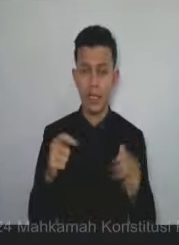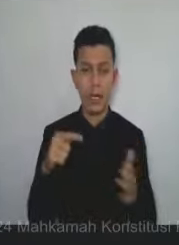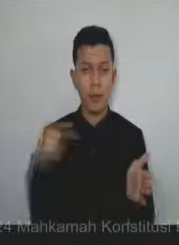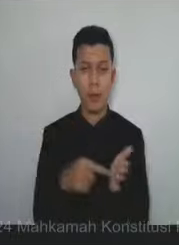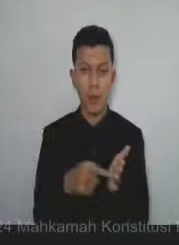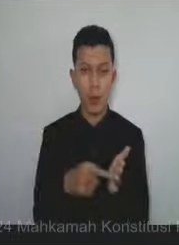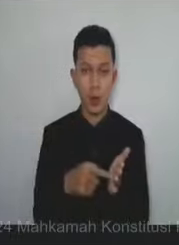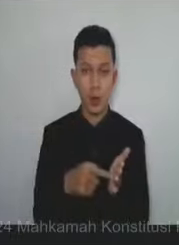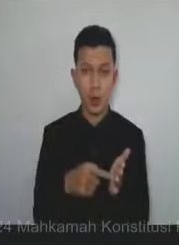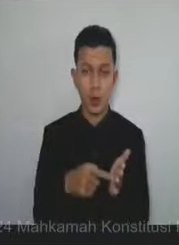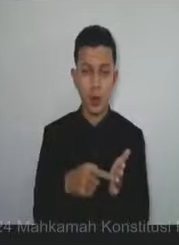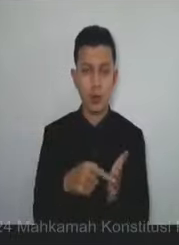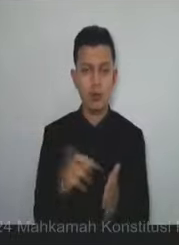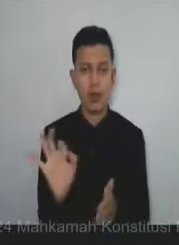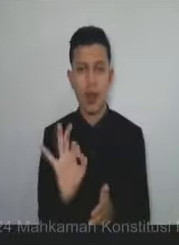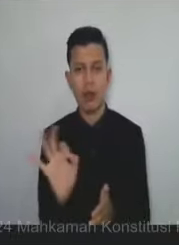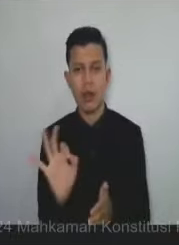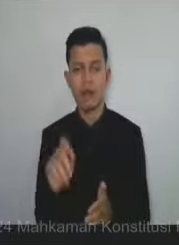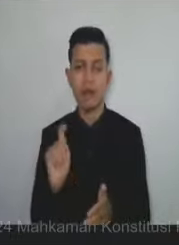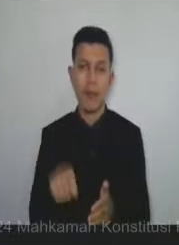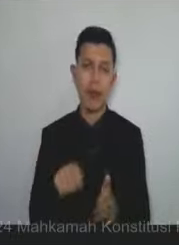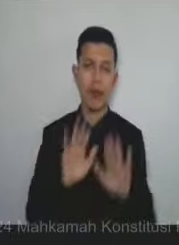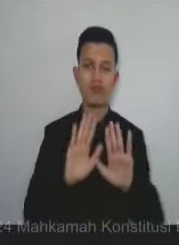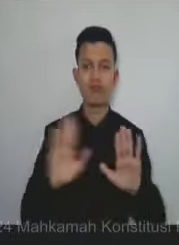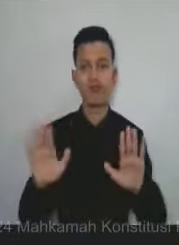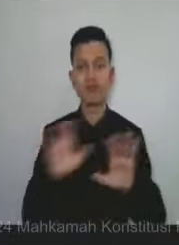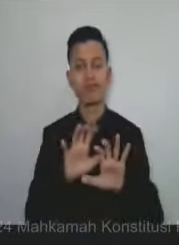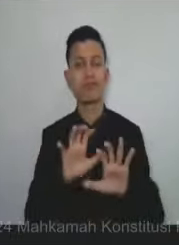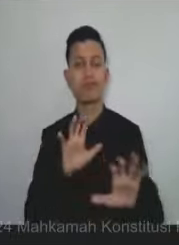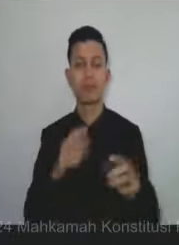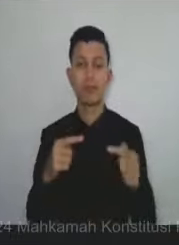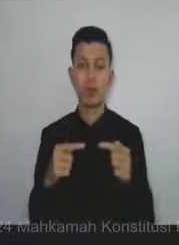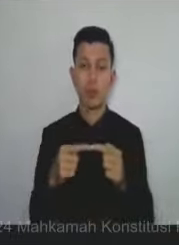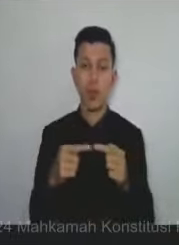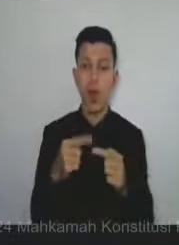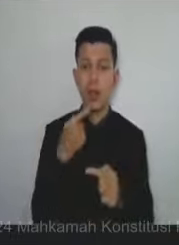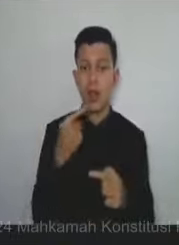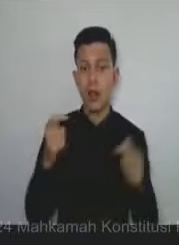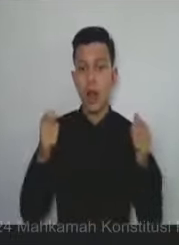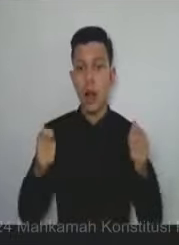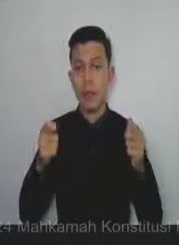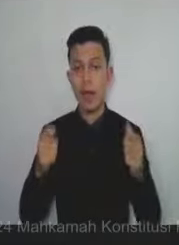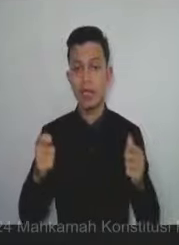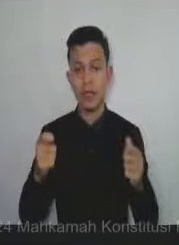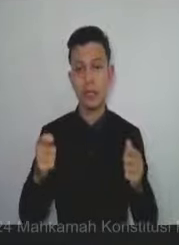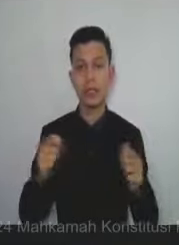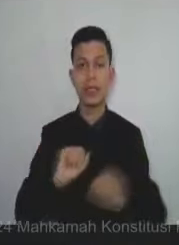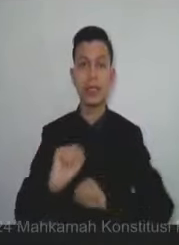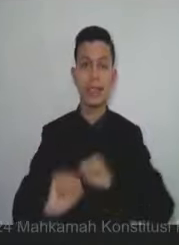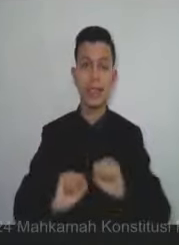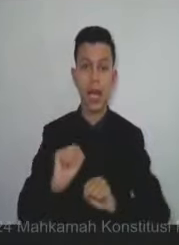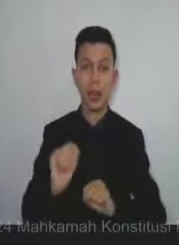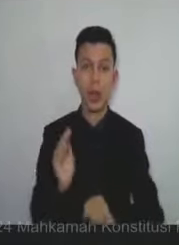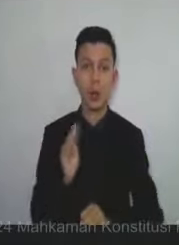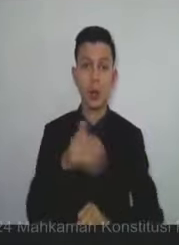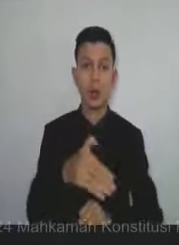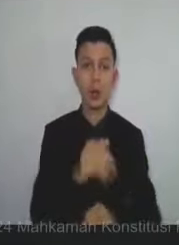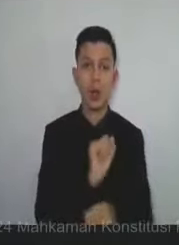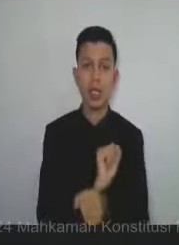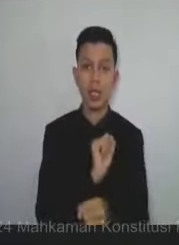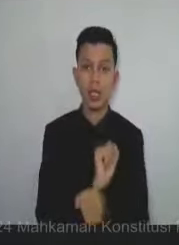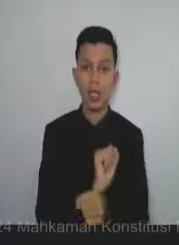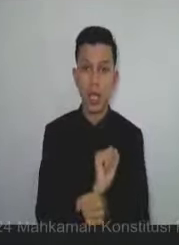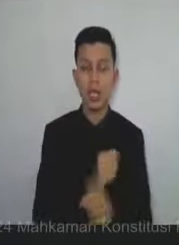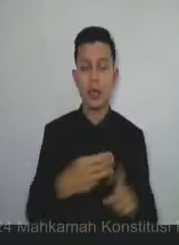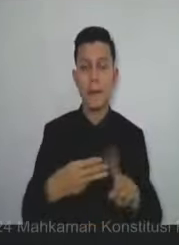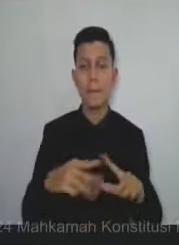penggunaan atribut partai yang mengarah kepada kampanye baik dalam kegiatan kunjungan kerja di Nagari Batu Palano